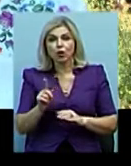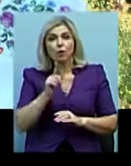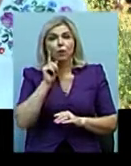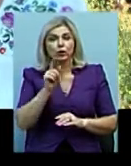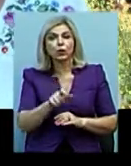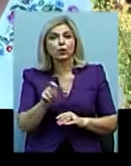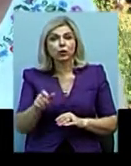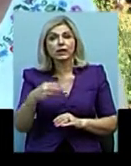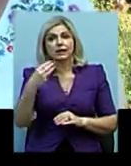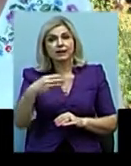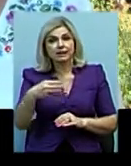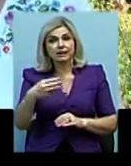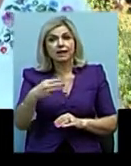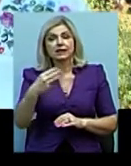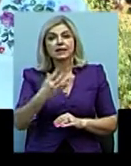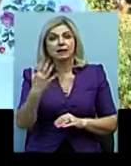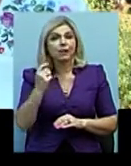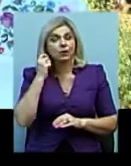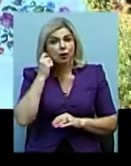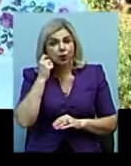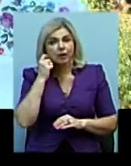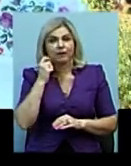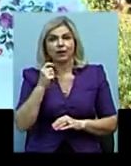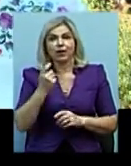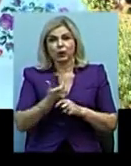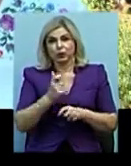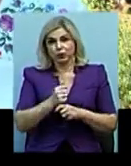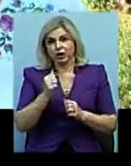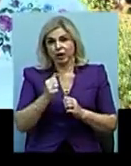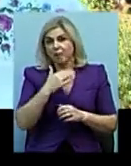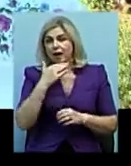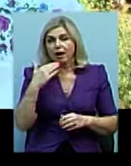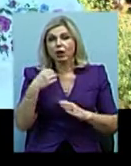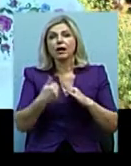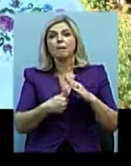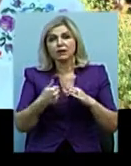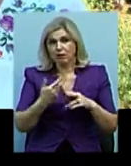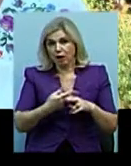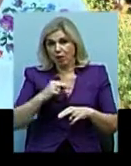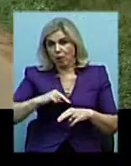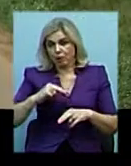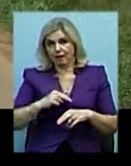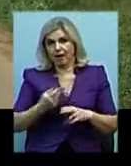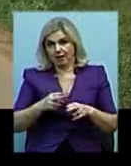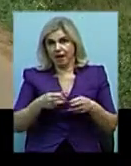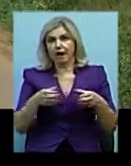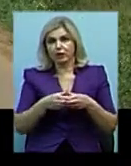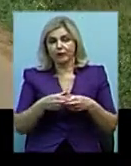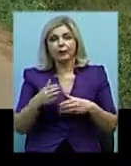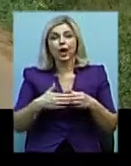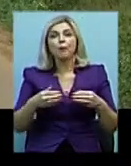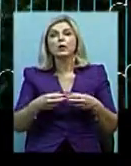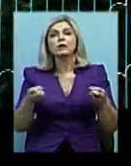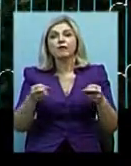молоді люди 30-35 років, дуже багато безробітних серед цієї категорії населення. Профорієнтаційний